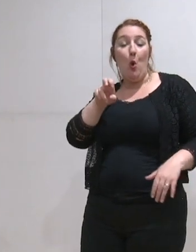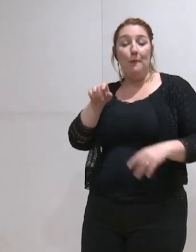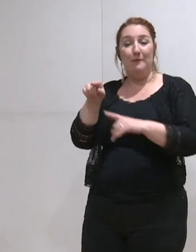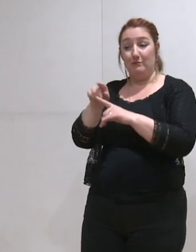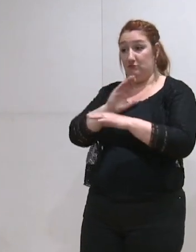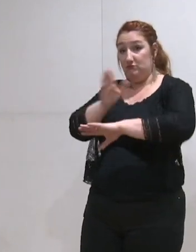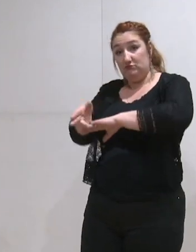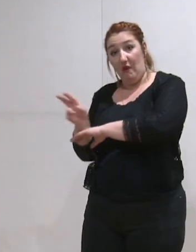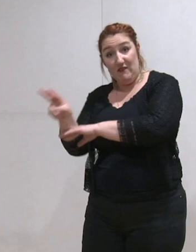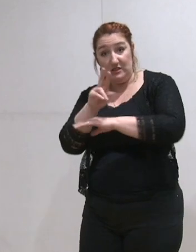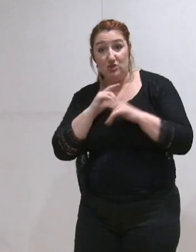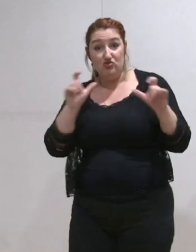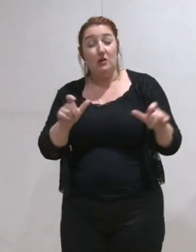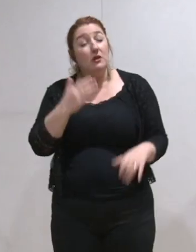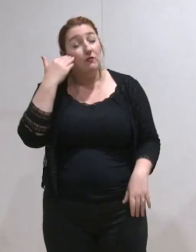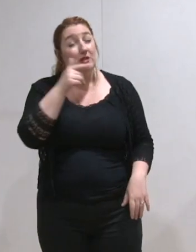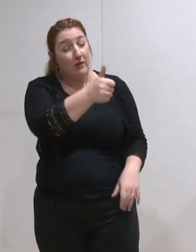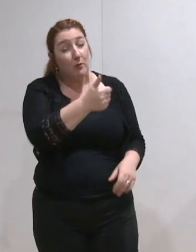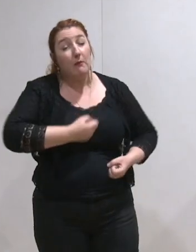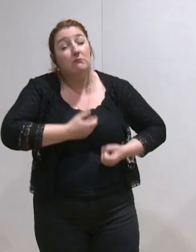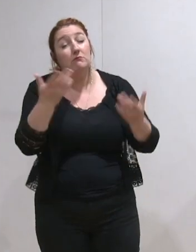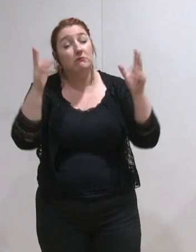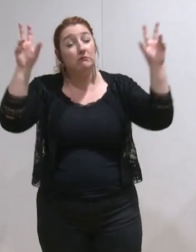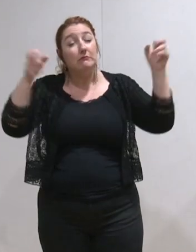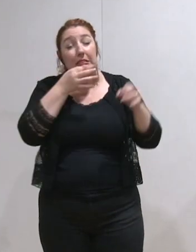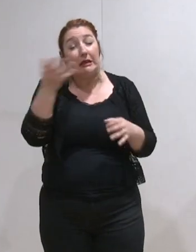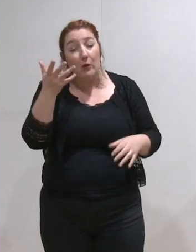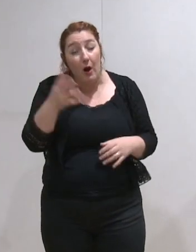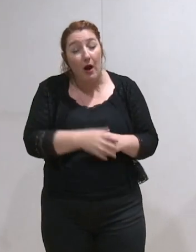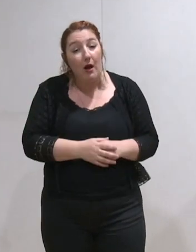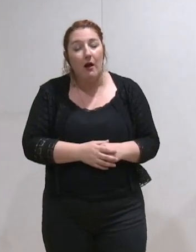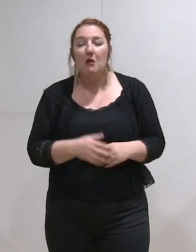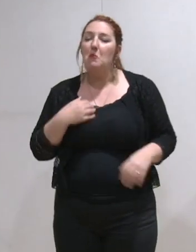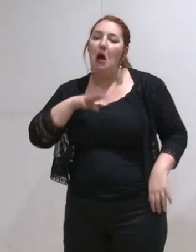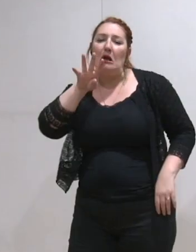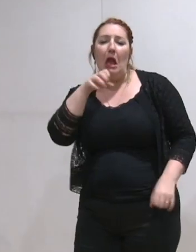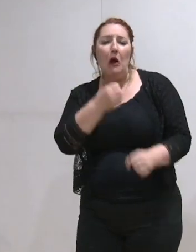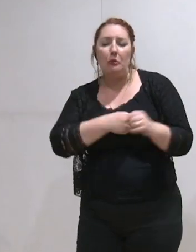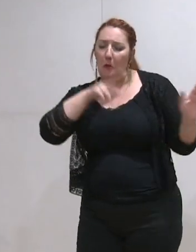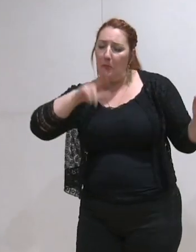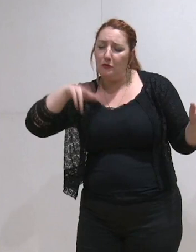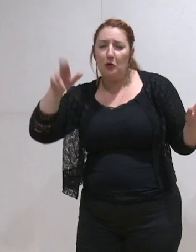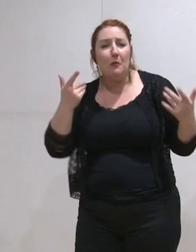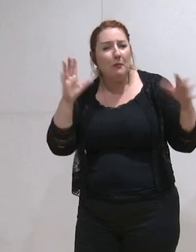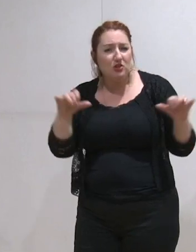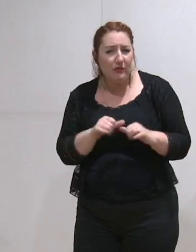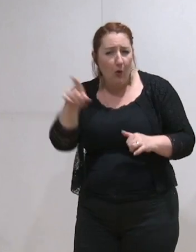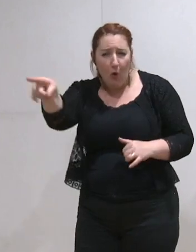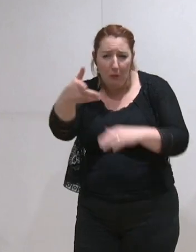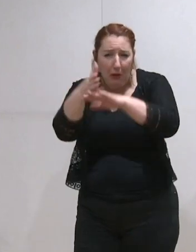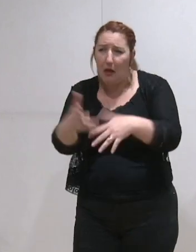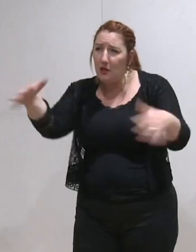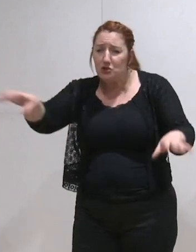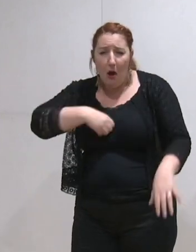visité la grotte de Lasco il a dit ça fait 40 ans que je fais de la peinture mais qu'est-ce que j'ai fait ils avaient déjà tout